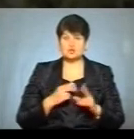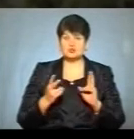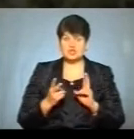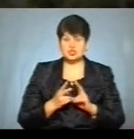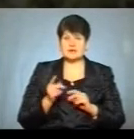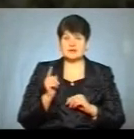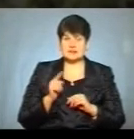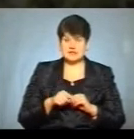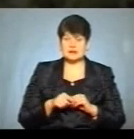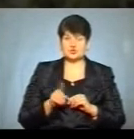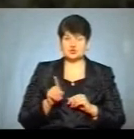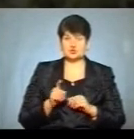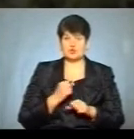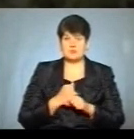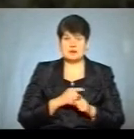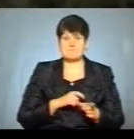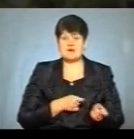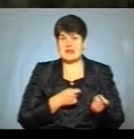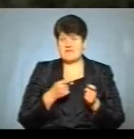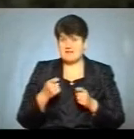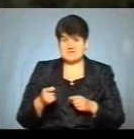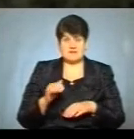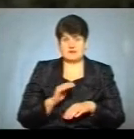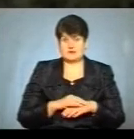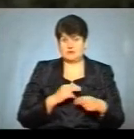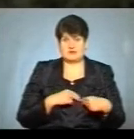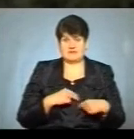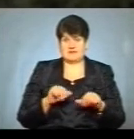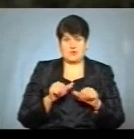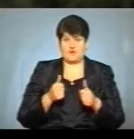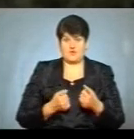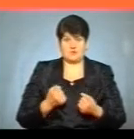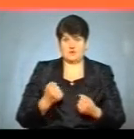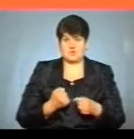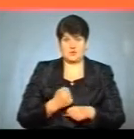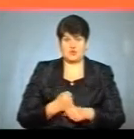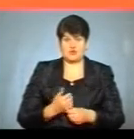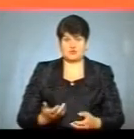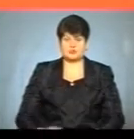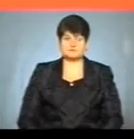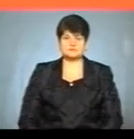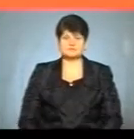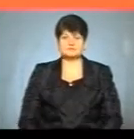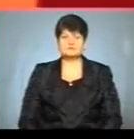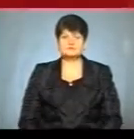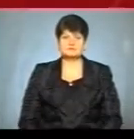що здійснюють перевезення, і фактично працівники не оформлені водії на роботу.